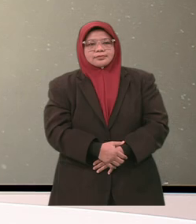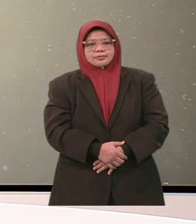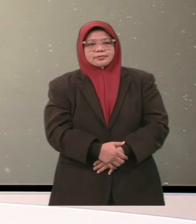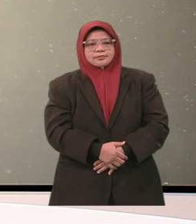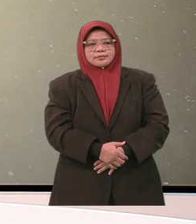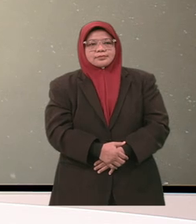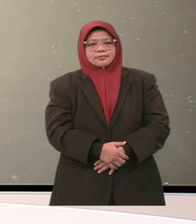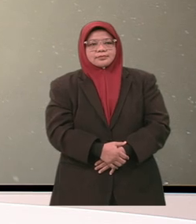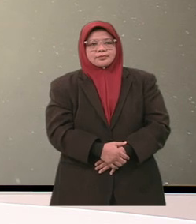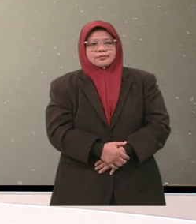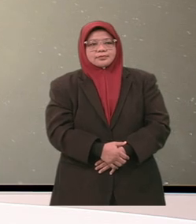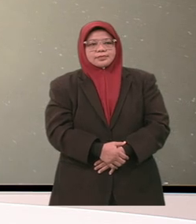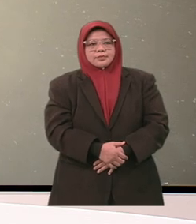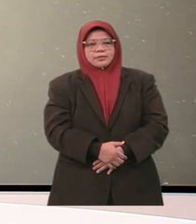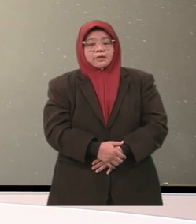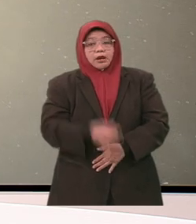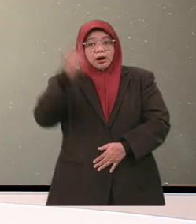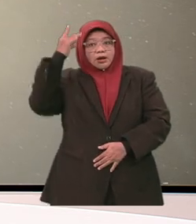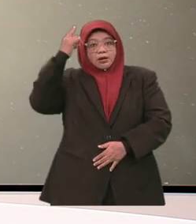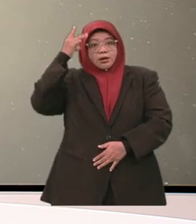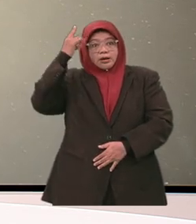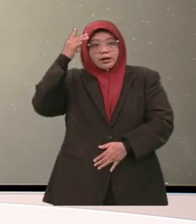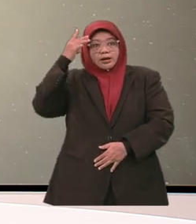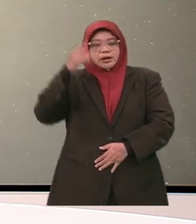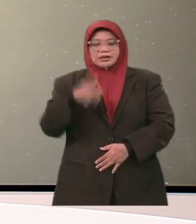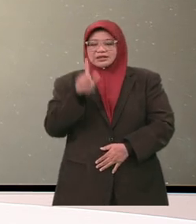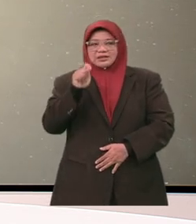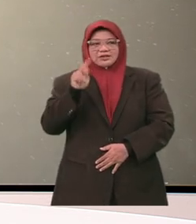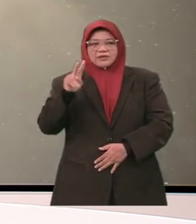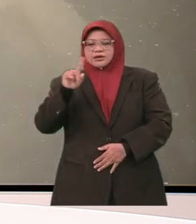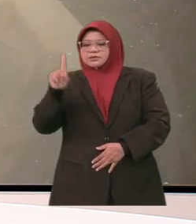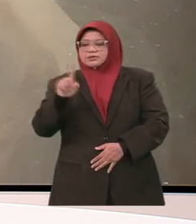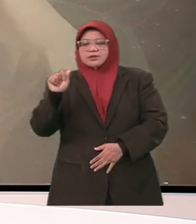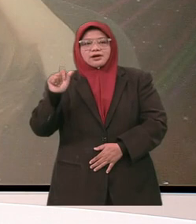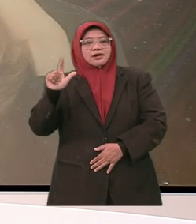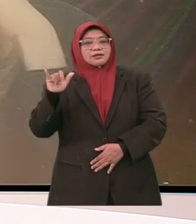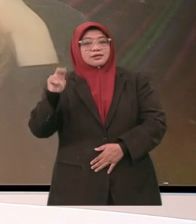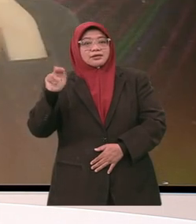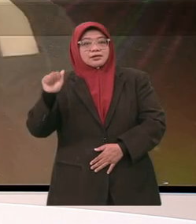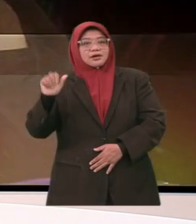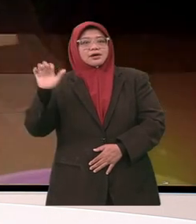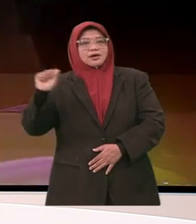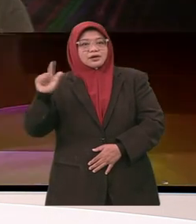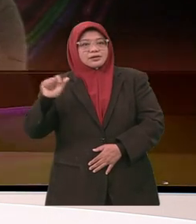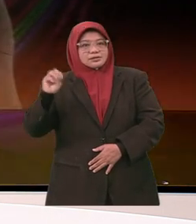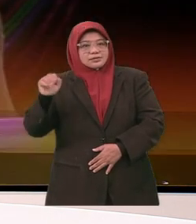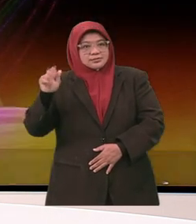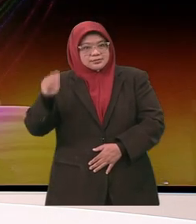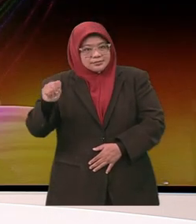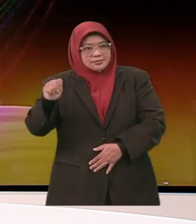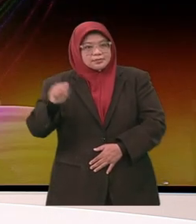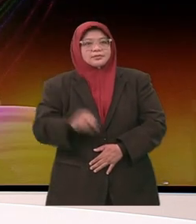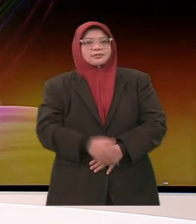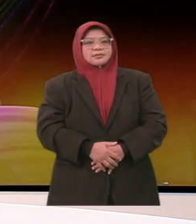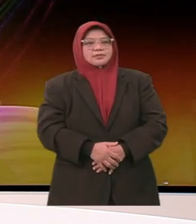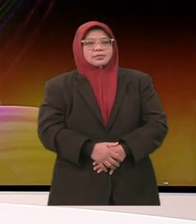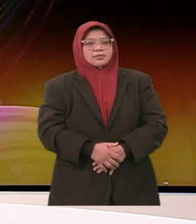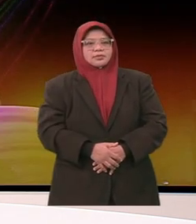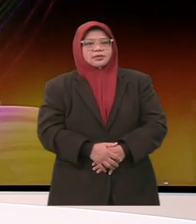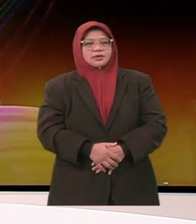Hai misteri kehilangan bekas personality television adzalina Syahra hazman atau lebih dikenali sebagai zalina Asman